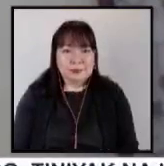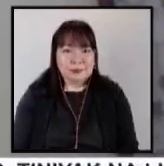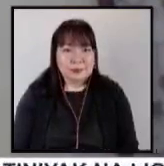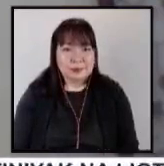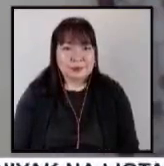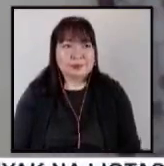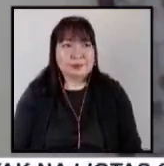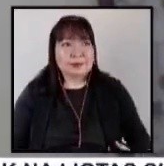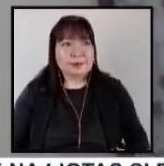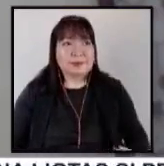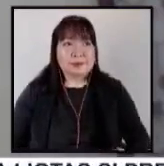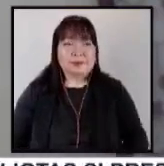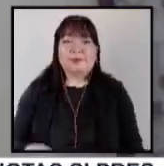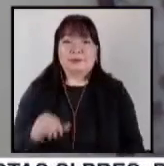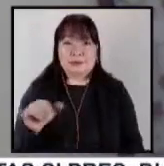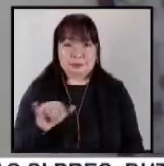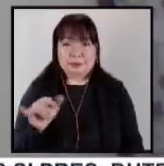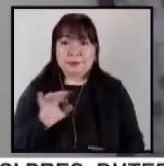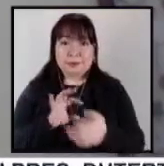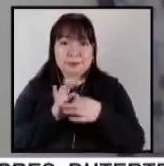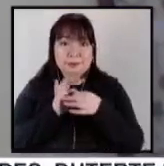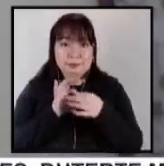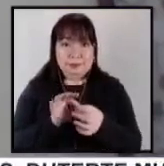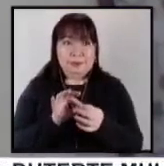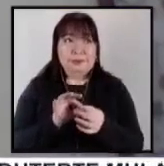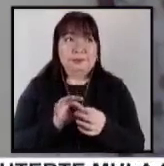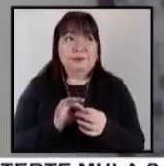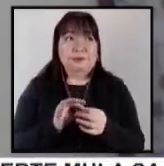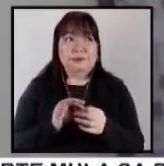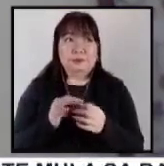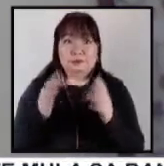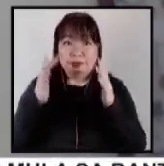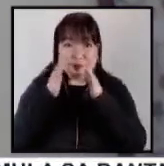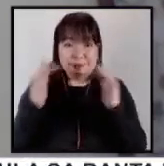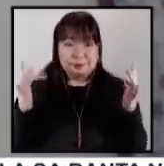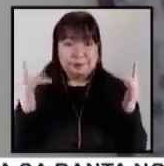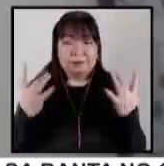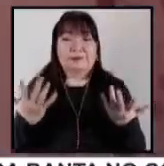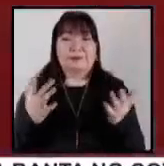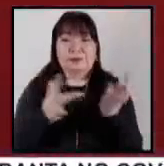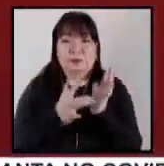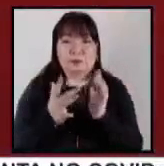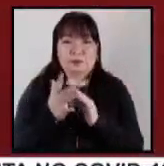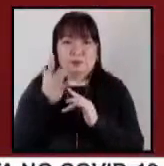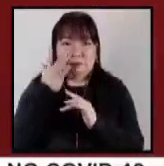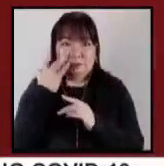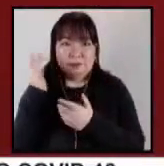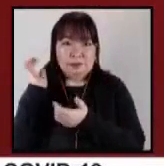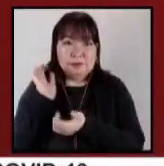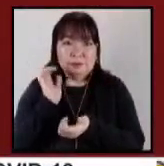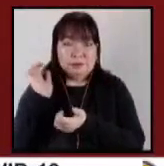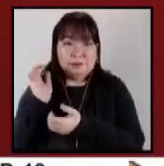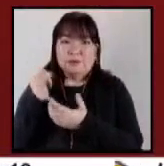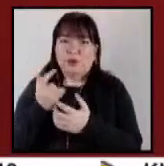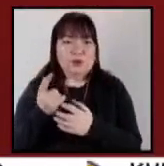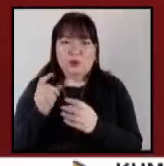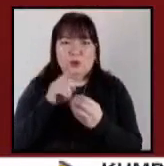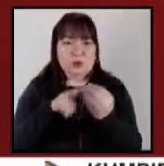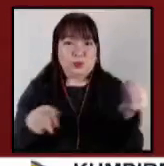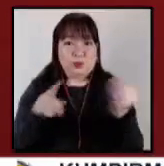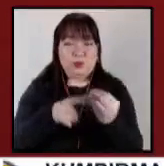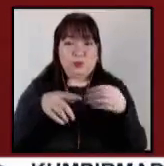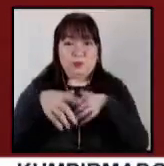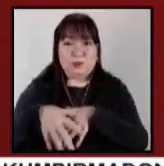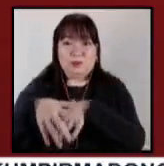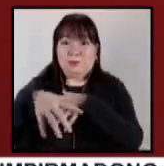At kaugnay po ng pista ng Itim na Nazareno ngayong taon, wala po munang traslasyon o prosesyon